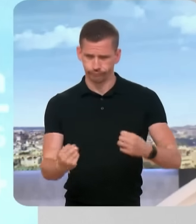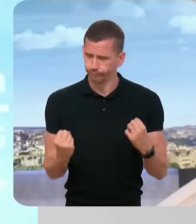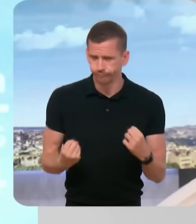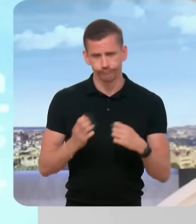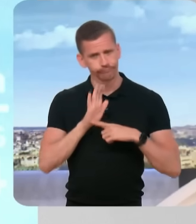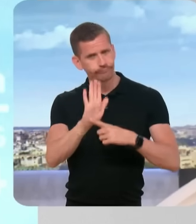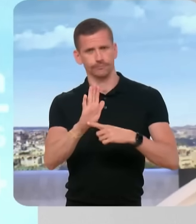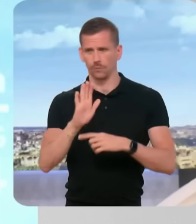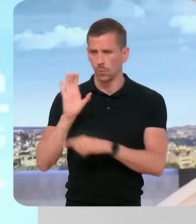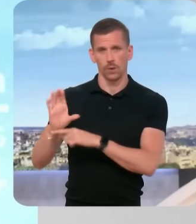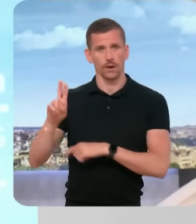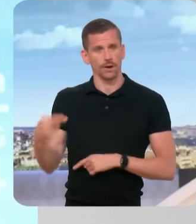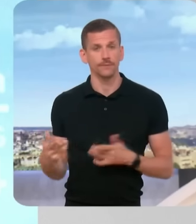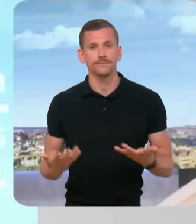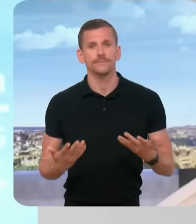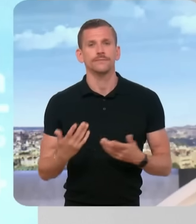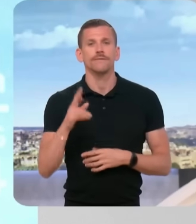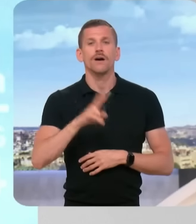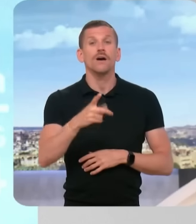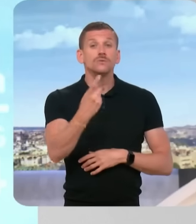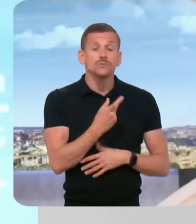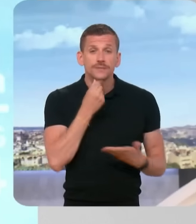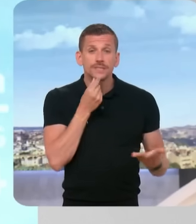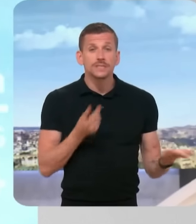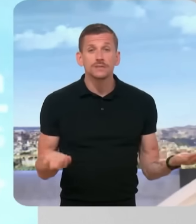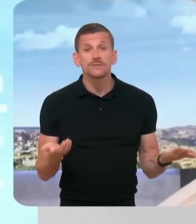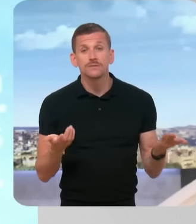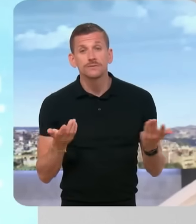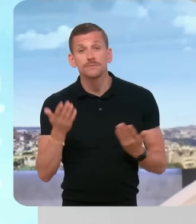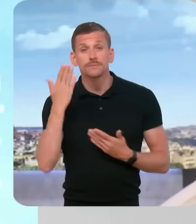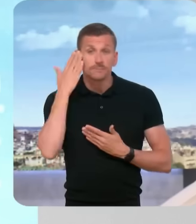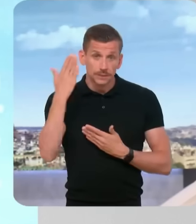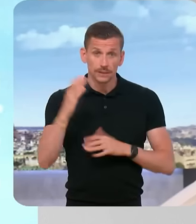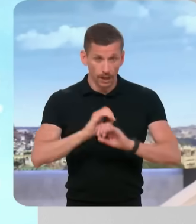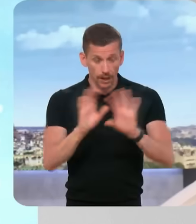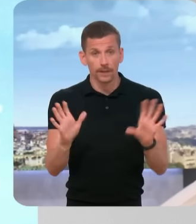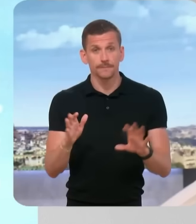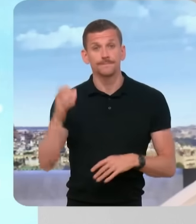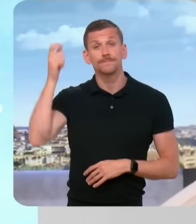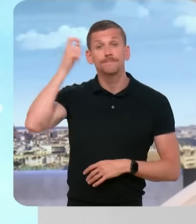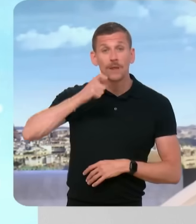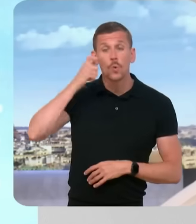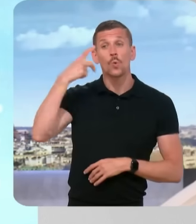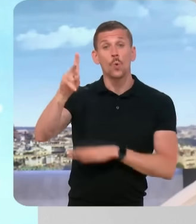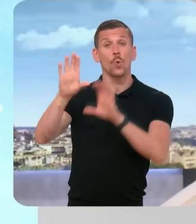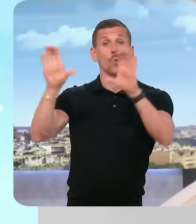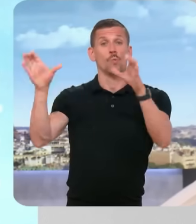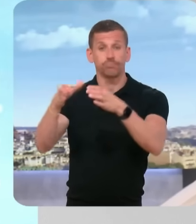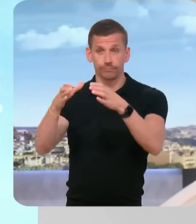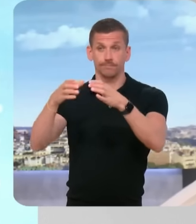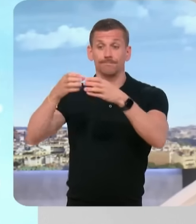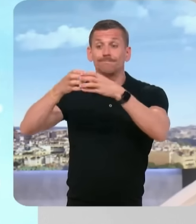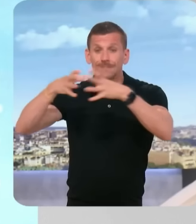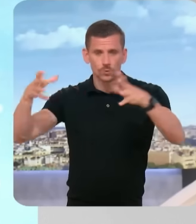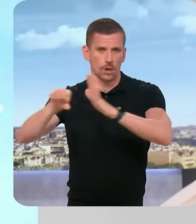ça serait un peu plus facile vis-à-vis de nos électeurs, je vous le dis, si M. Macron, son camp, la droite, n'arrêtait pas